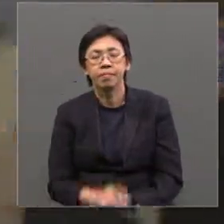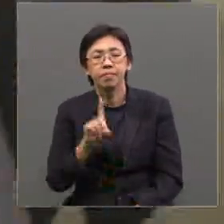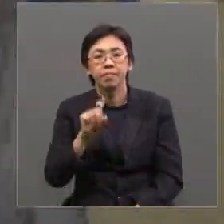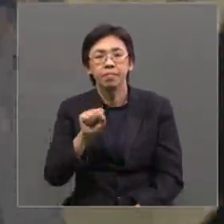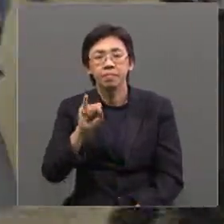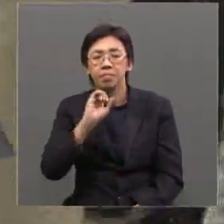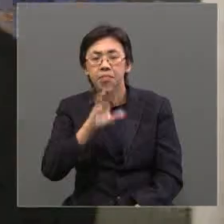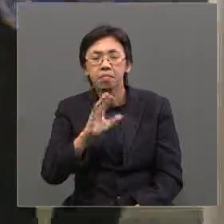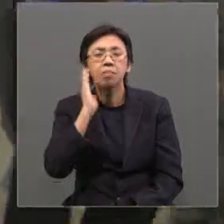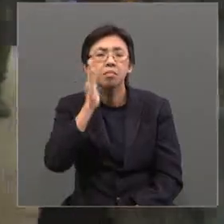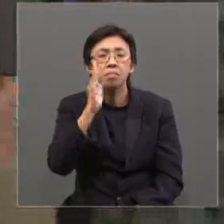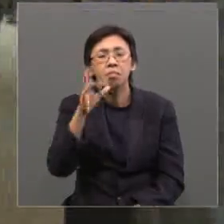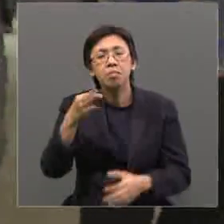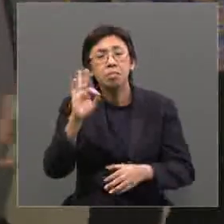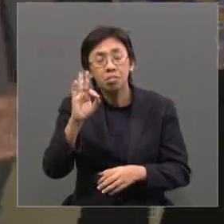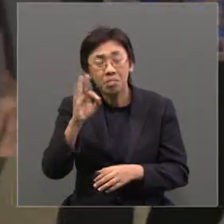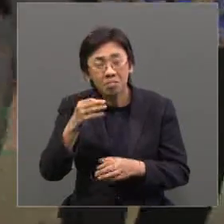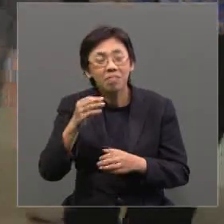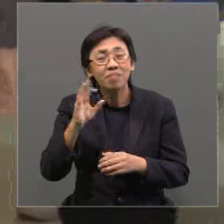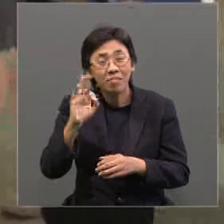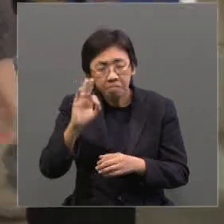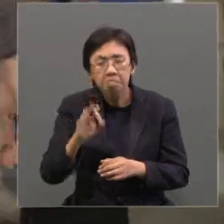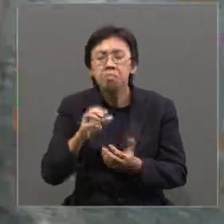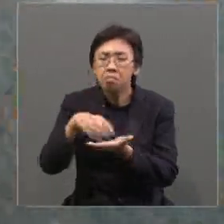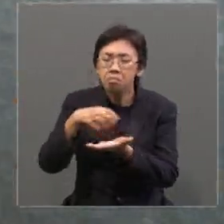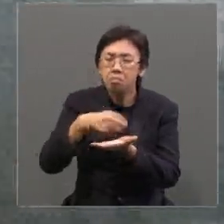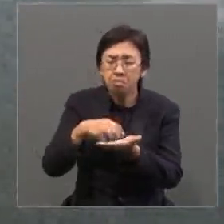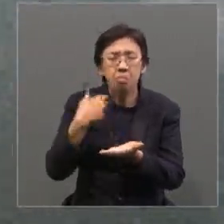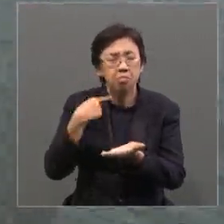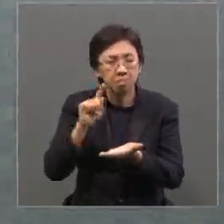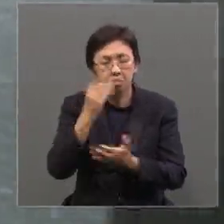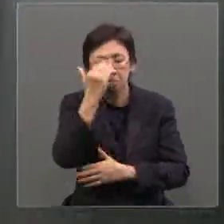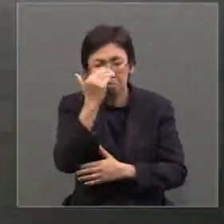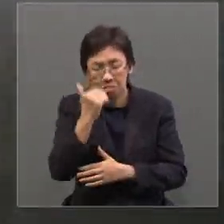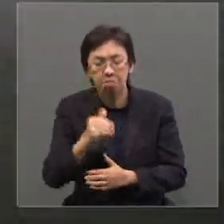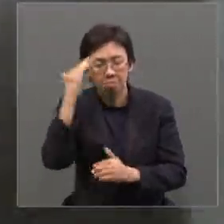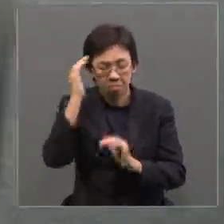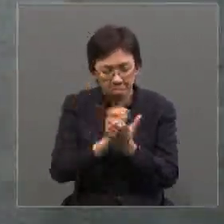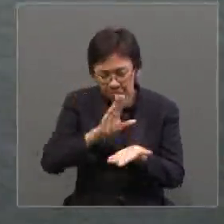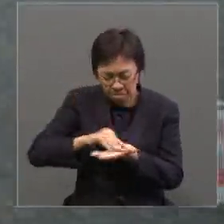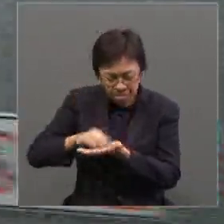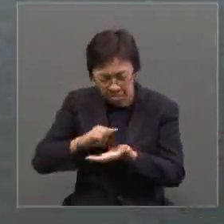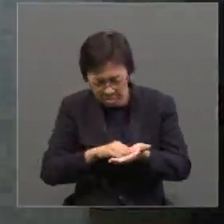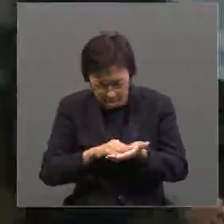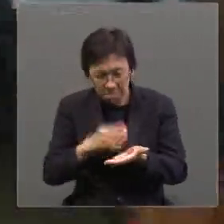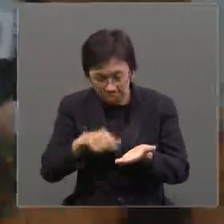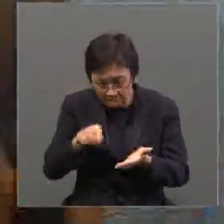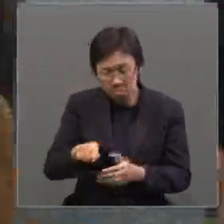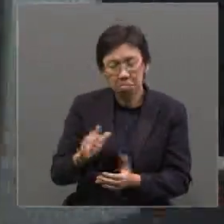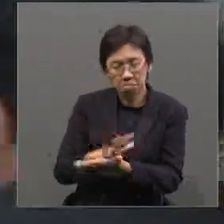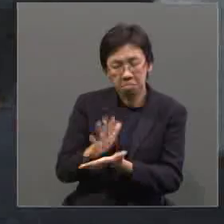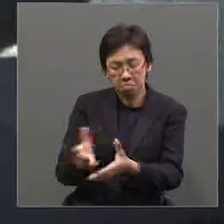DSI บอกว่าคุณฟิล์มเนี่ยให้ข้อมูลเป็นประโยชน์มากได้นำข้อมูลที่พนักงานสอบสวนรวบรวมไม่ถึงมามอบให้ด้วยนะ